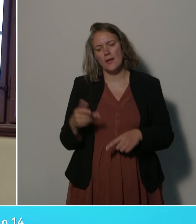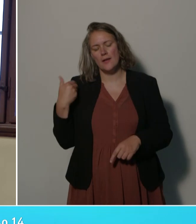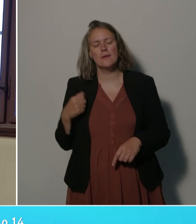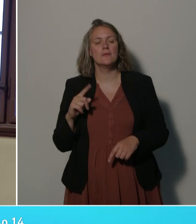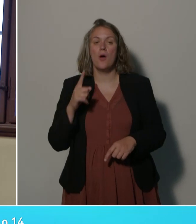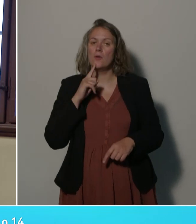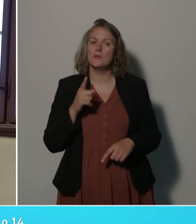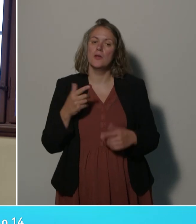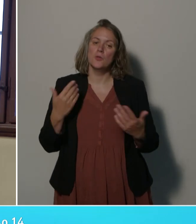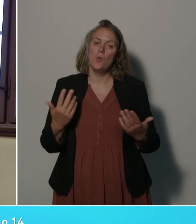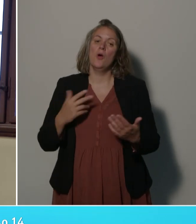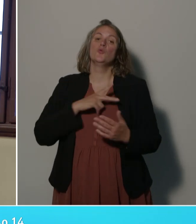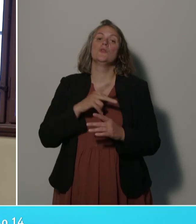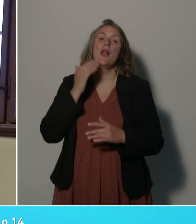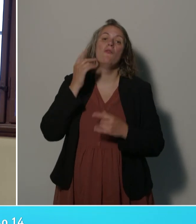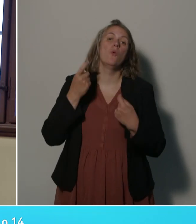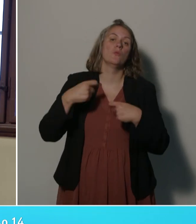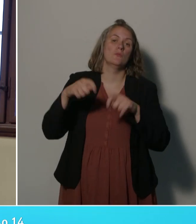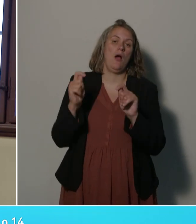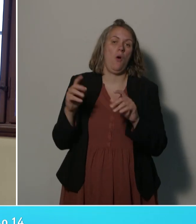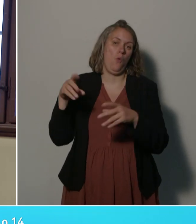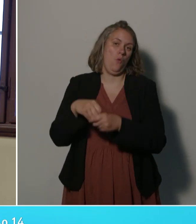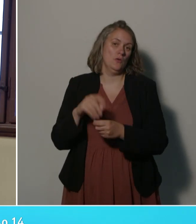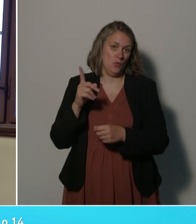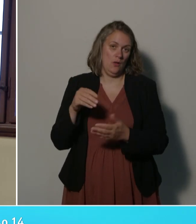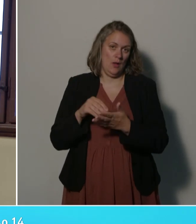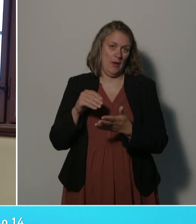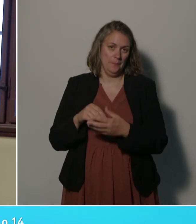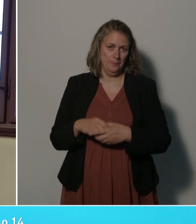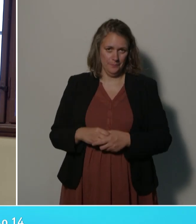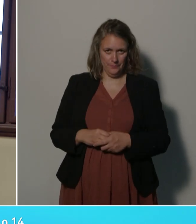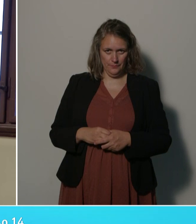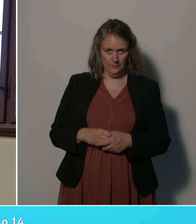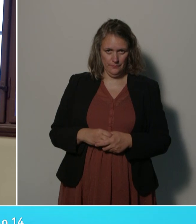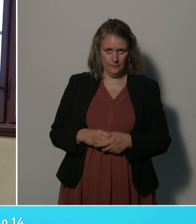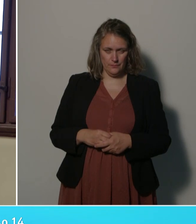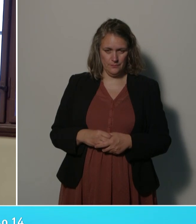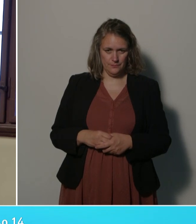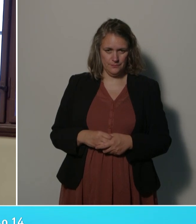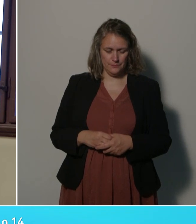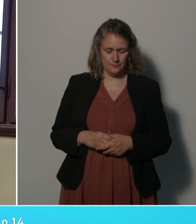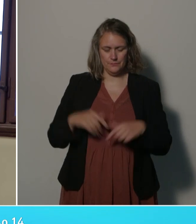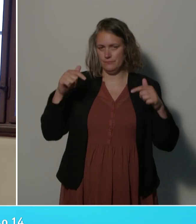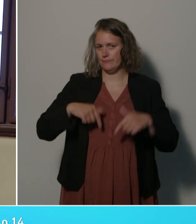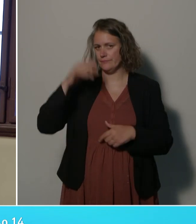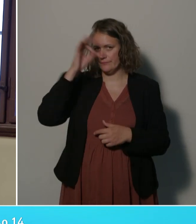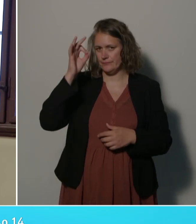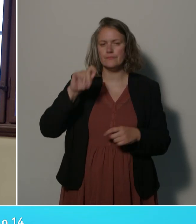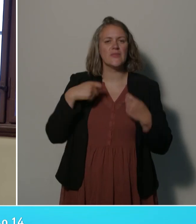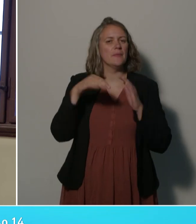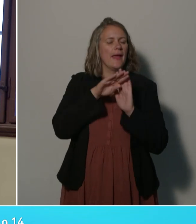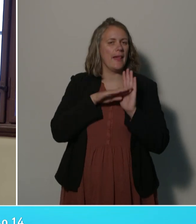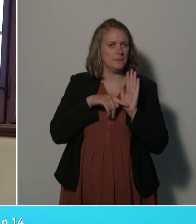wieder sozialen Wohnungsbau mit beinhalten soll. Wir haben ja in Jena die